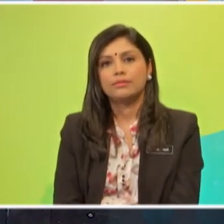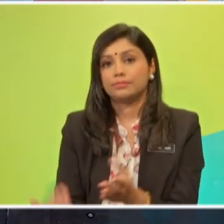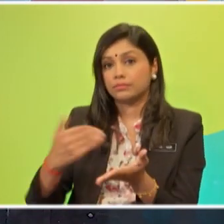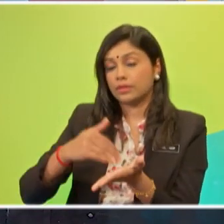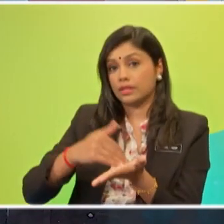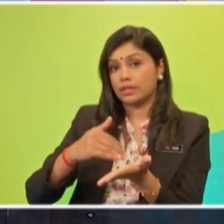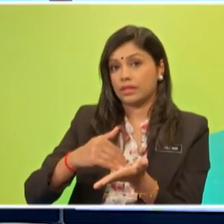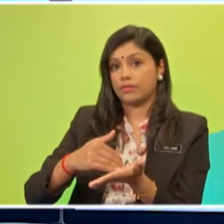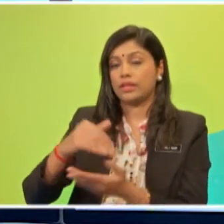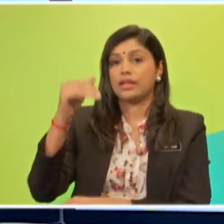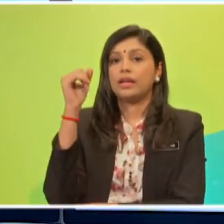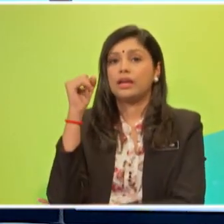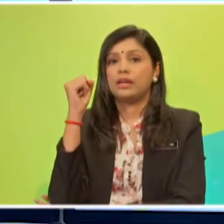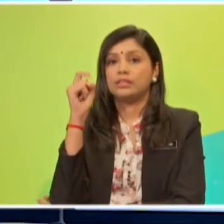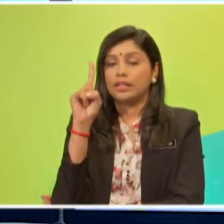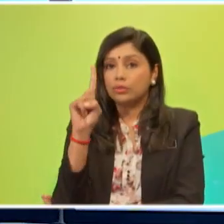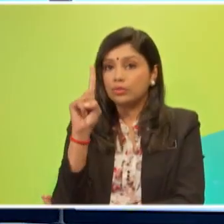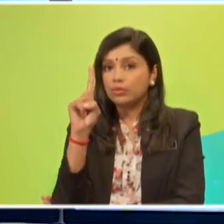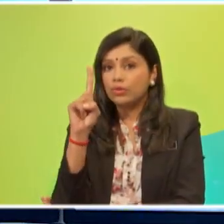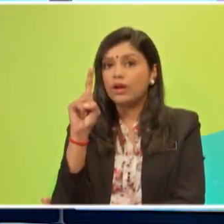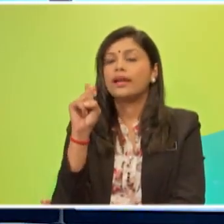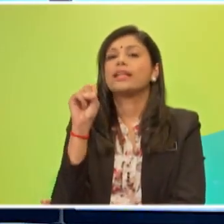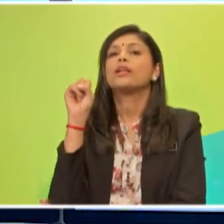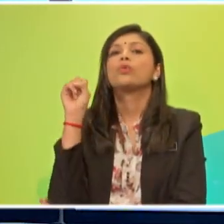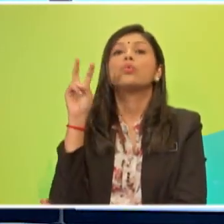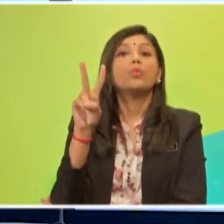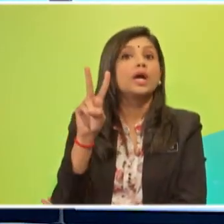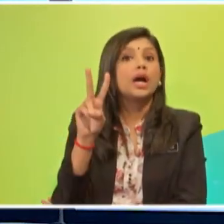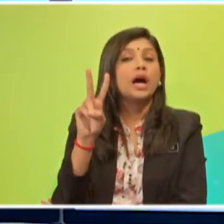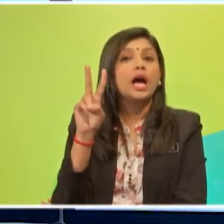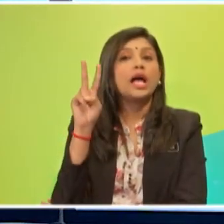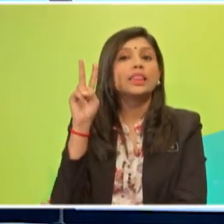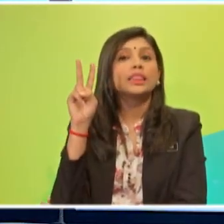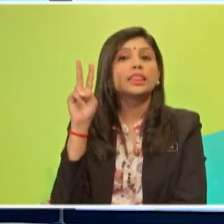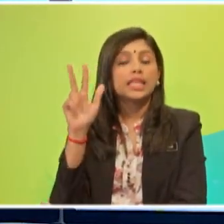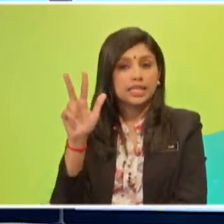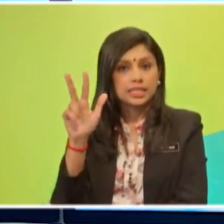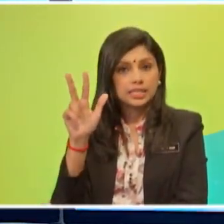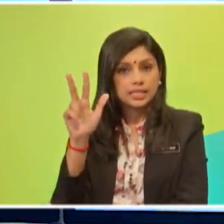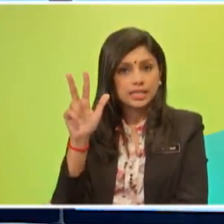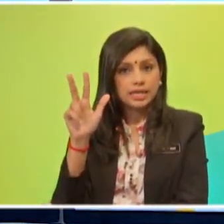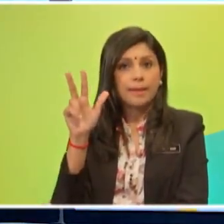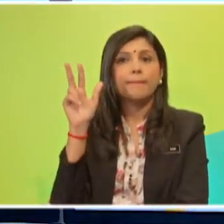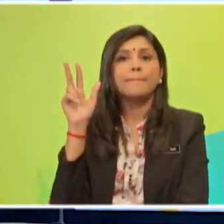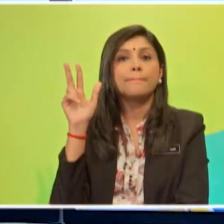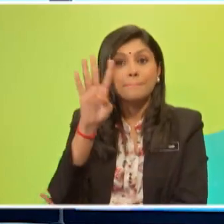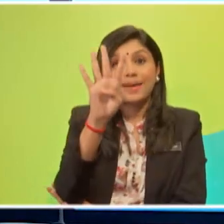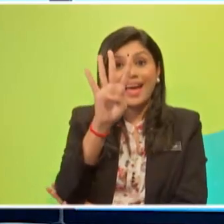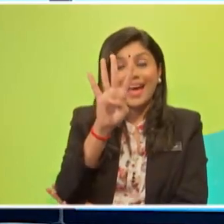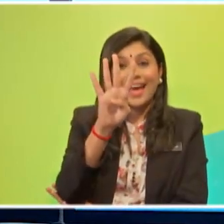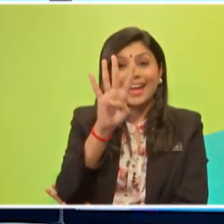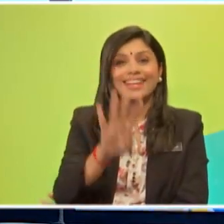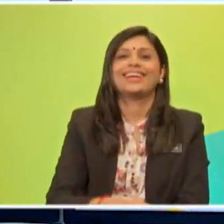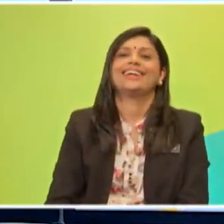cuba kira ya. Ada satu, dua, tiga,